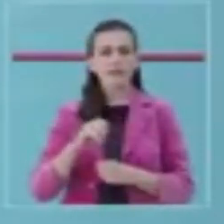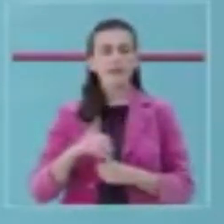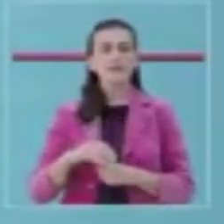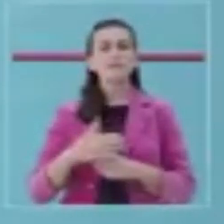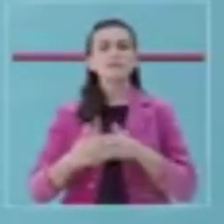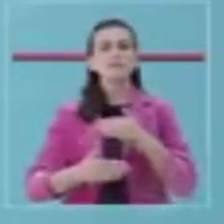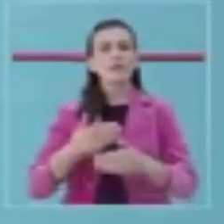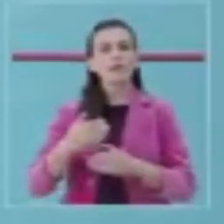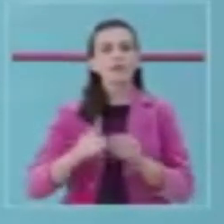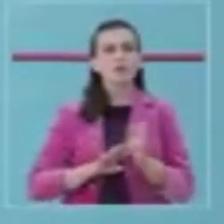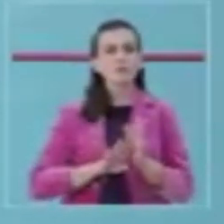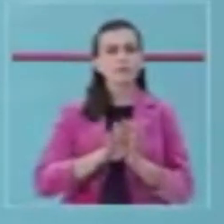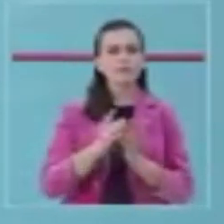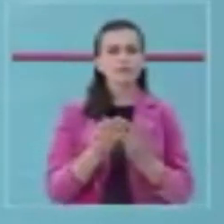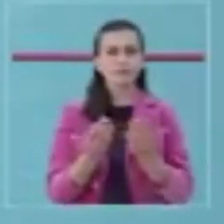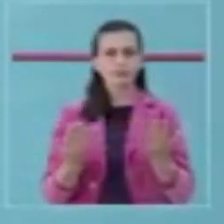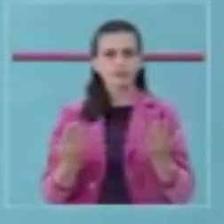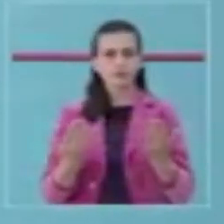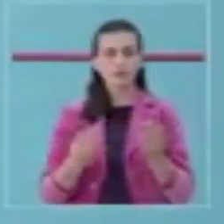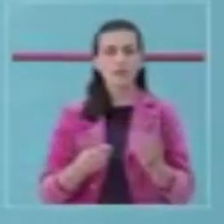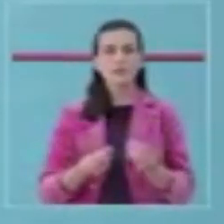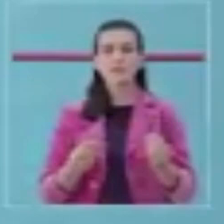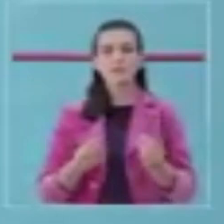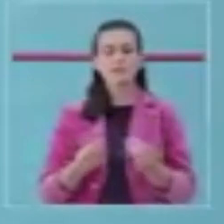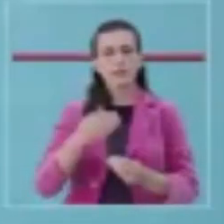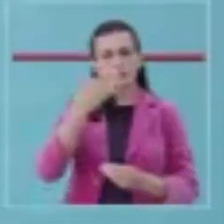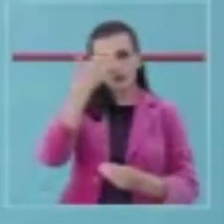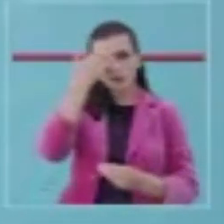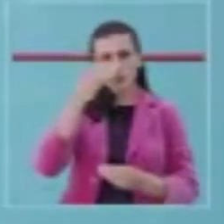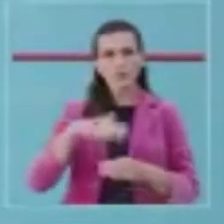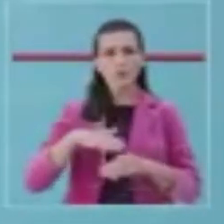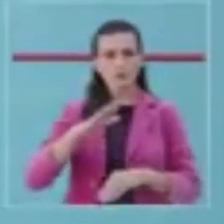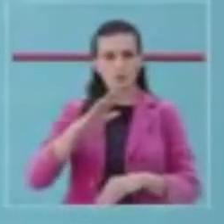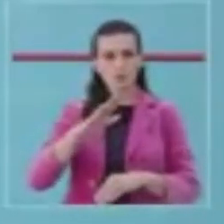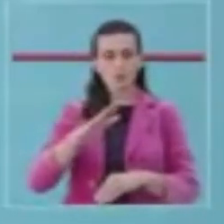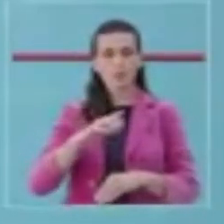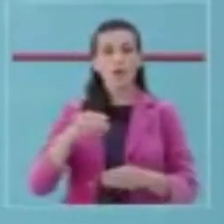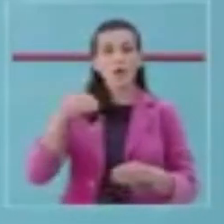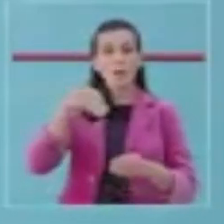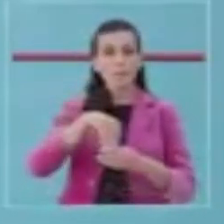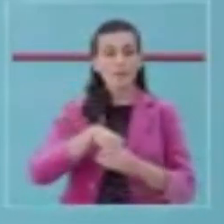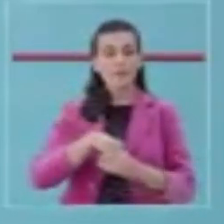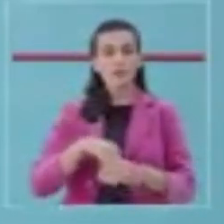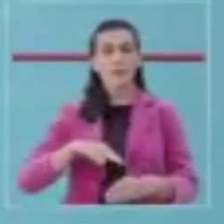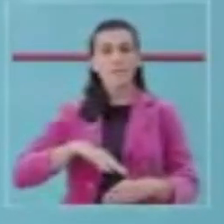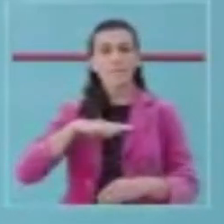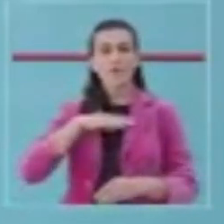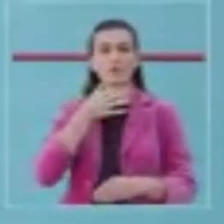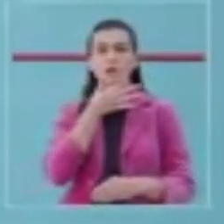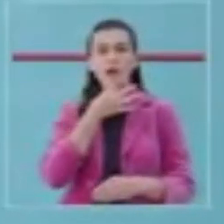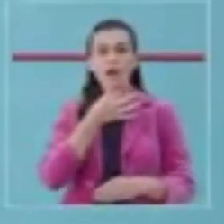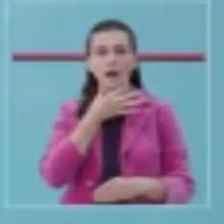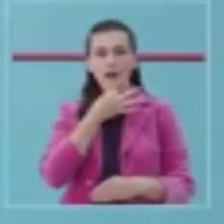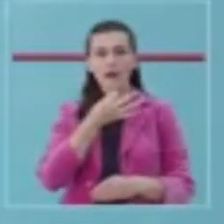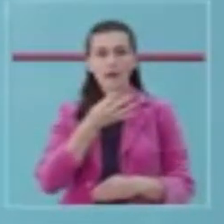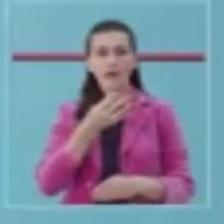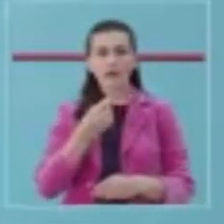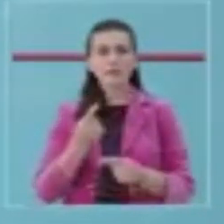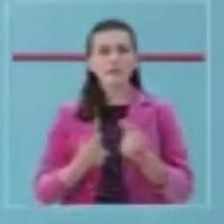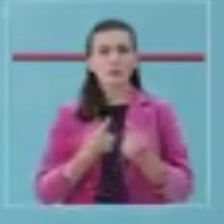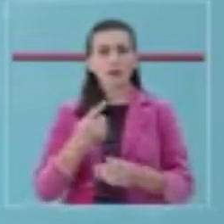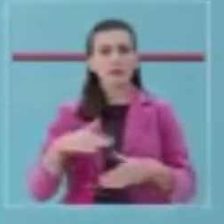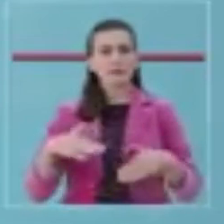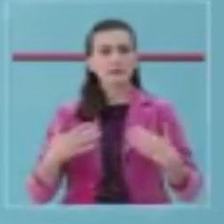simptoma të rënduara si pasojë e COVID-19, duke përfshirë dhe mosha të reja që po shfaqin gjendje të